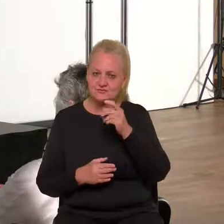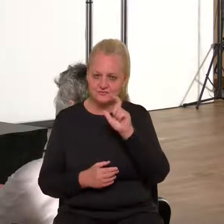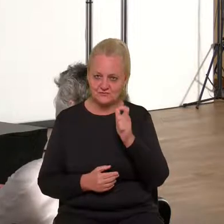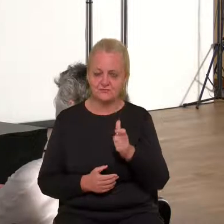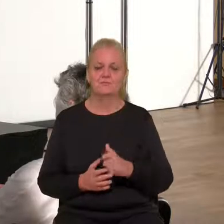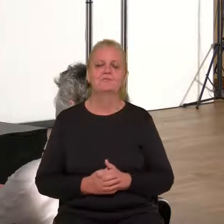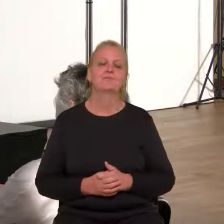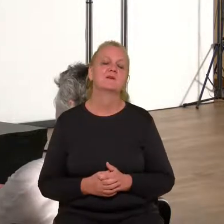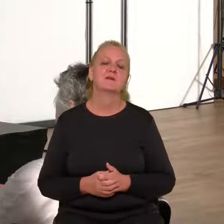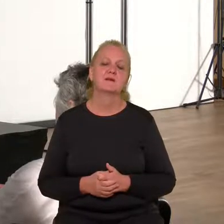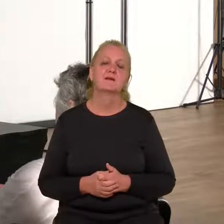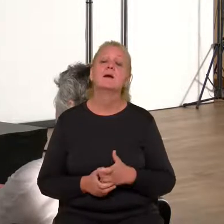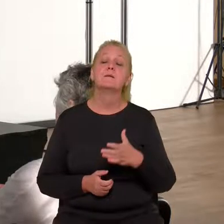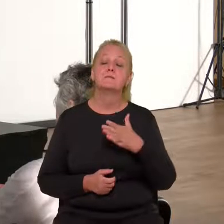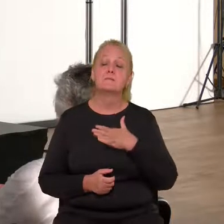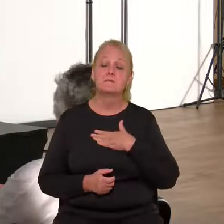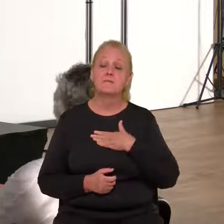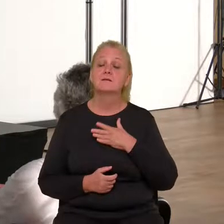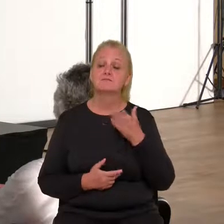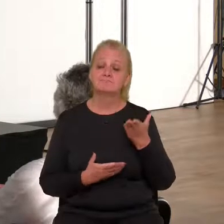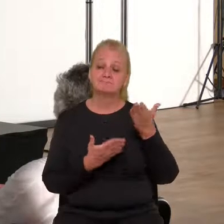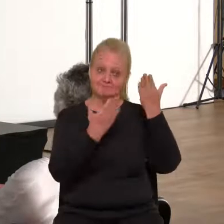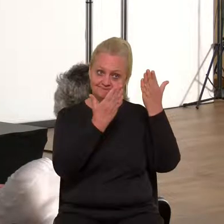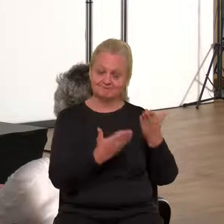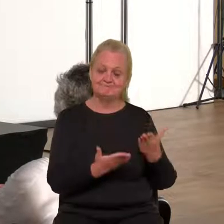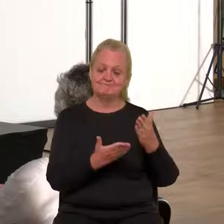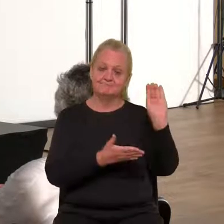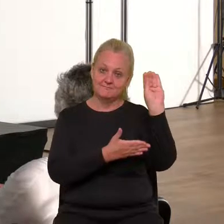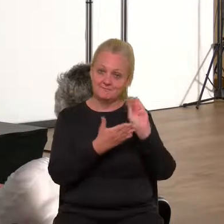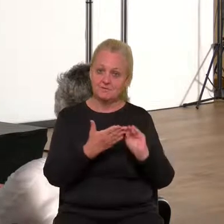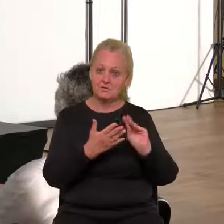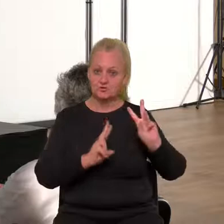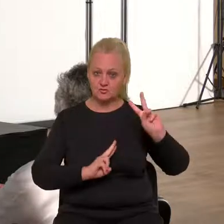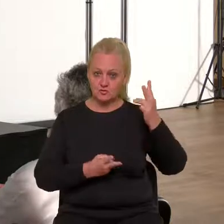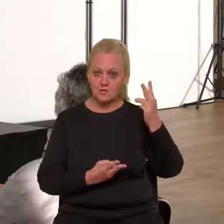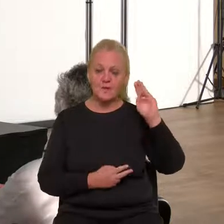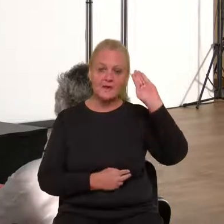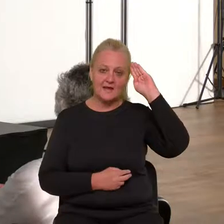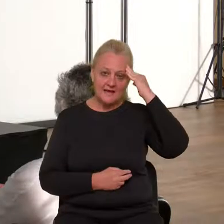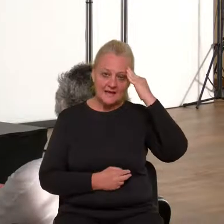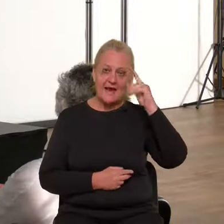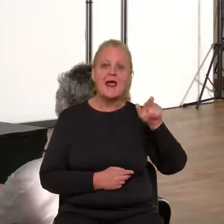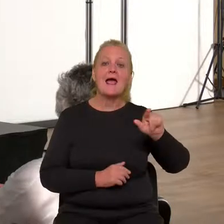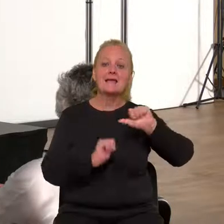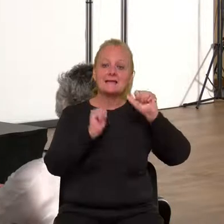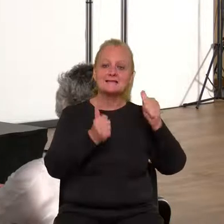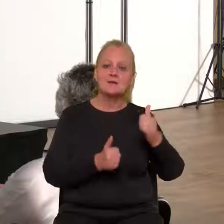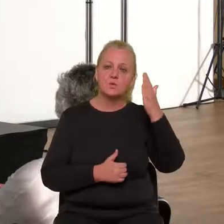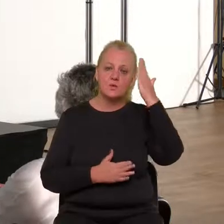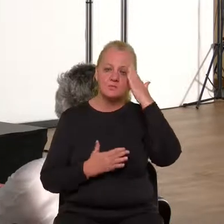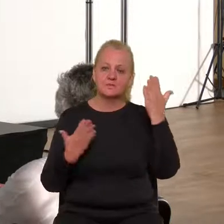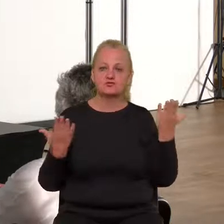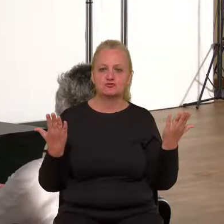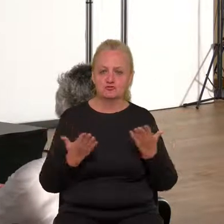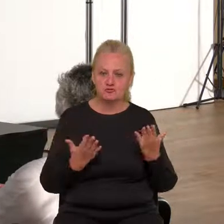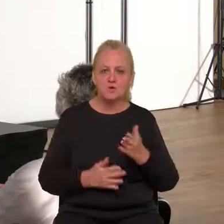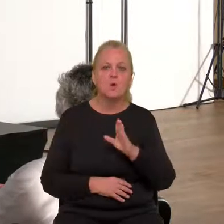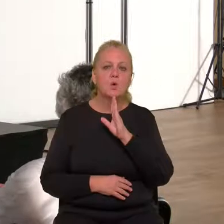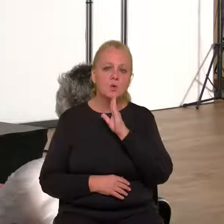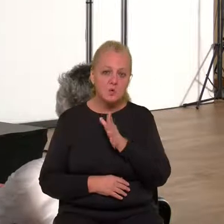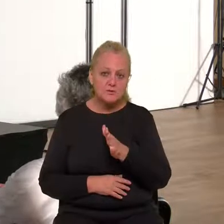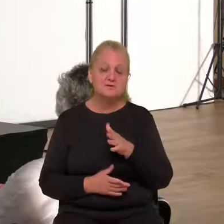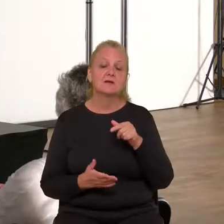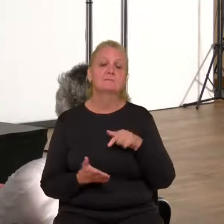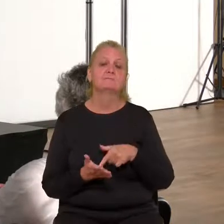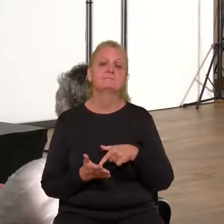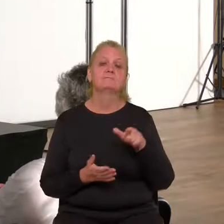mamy irlandzkiego pisarza mieszkającego w Stanach. Język,